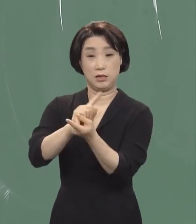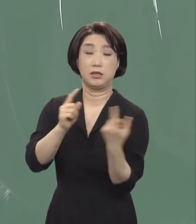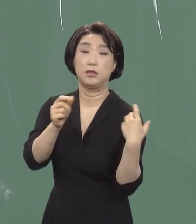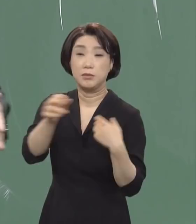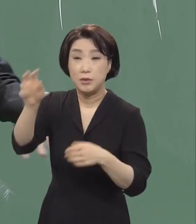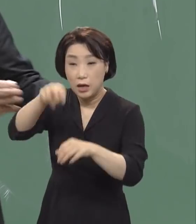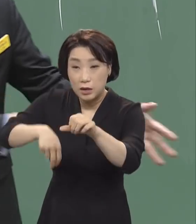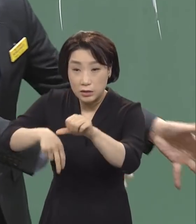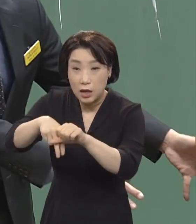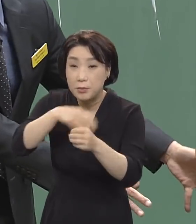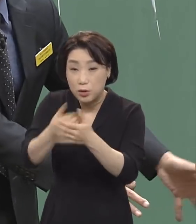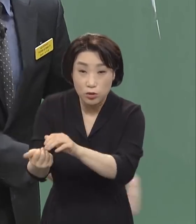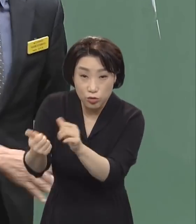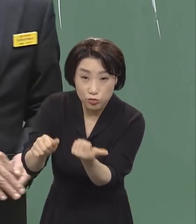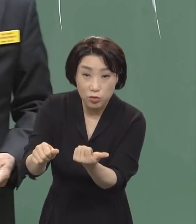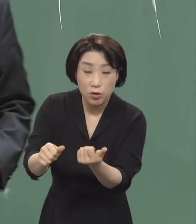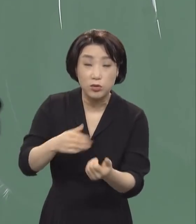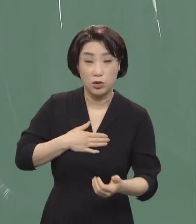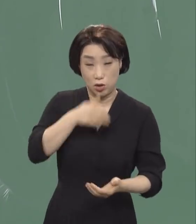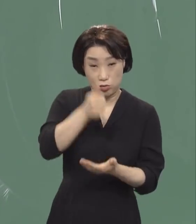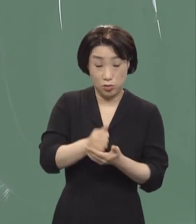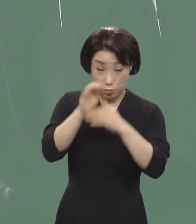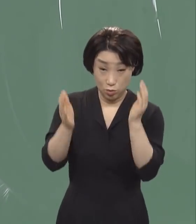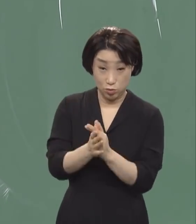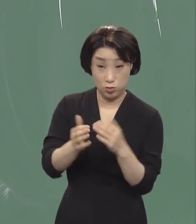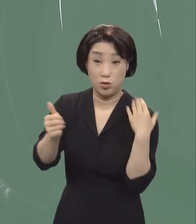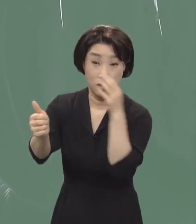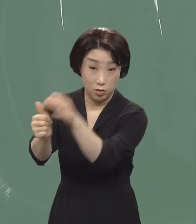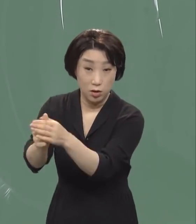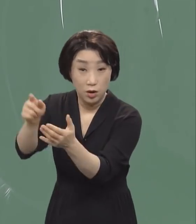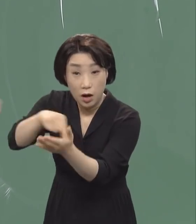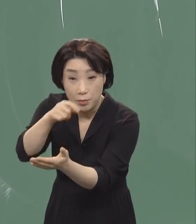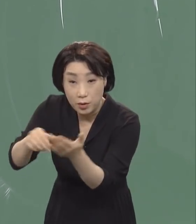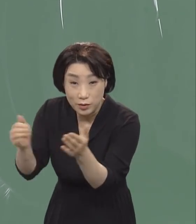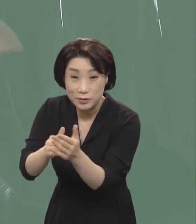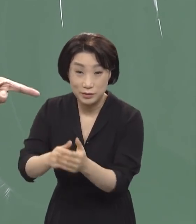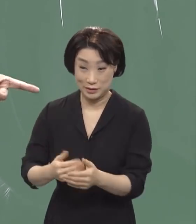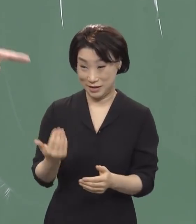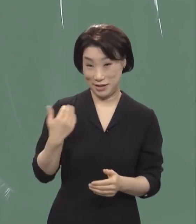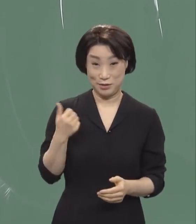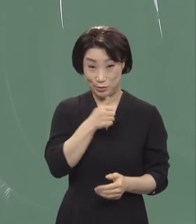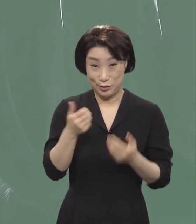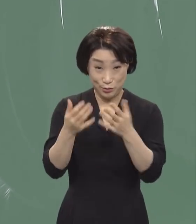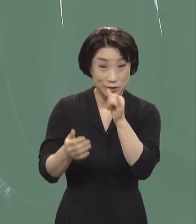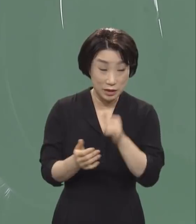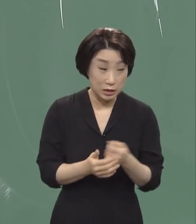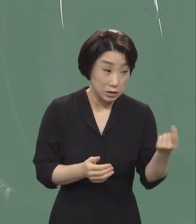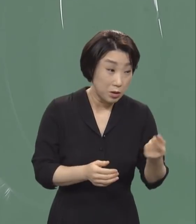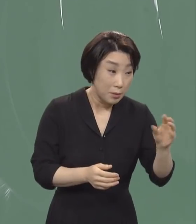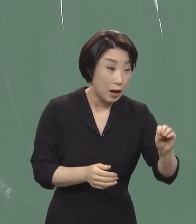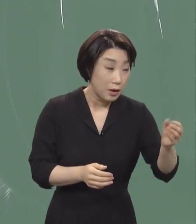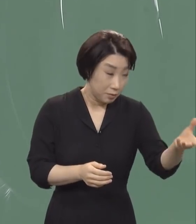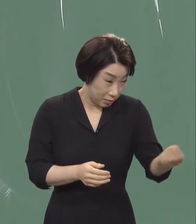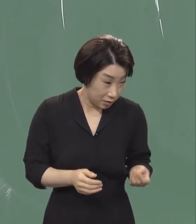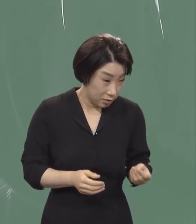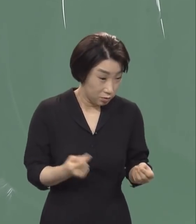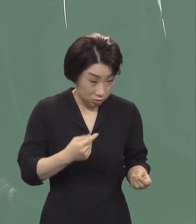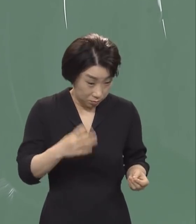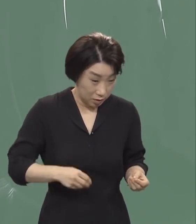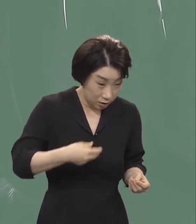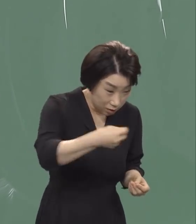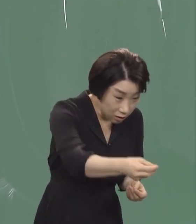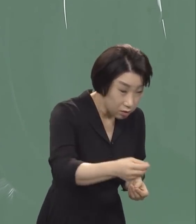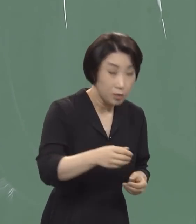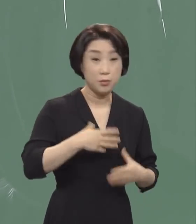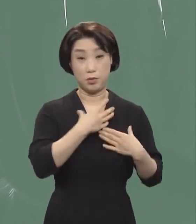죄값을 갚았어요 아까도 말하잖아요 천만 원 갚아주면 천만 원 갚아주면 빚쟁이 세요 아저씨